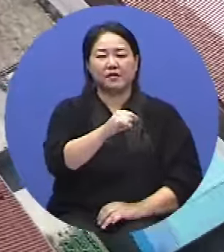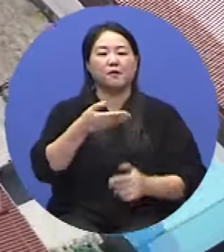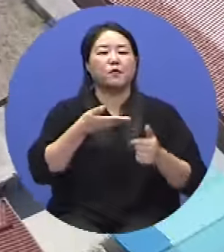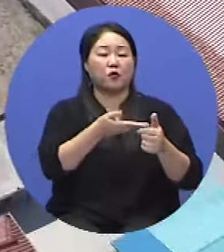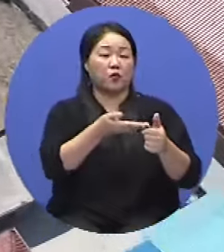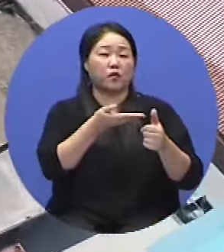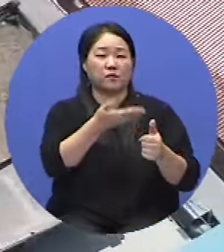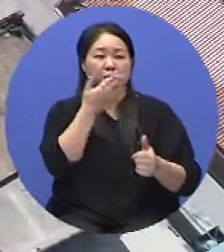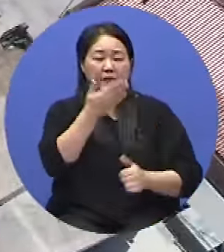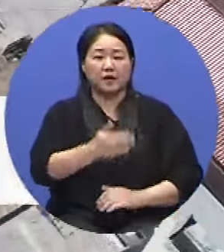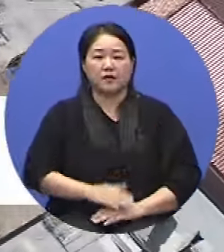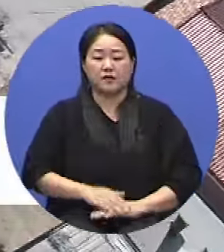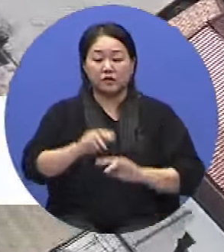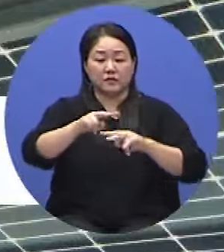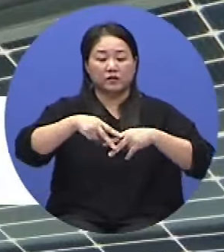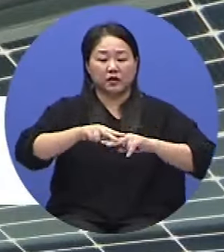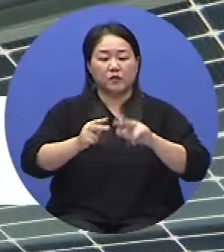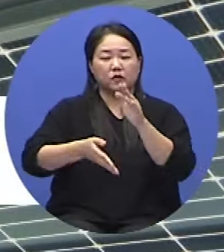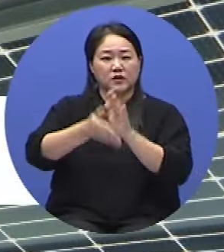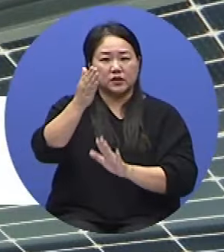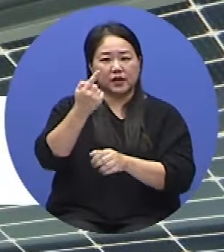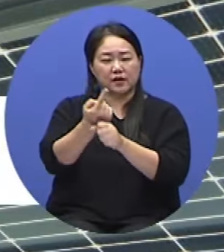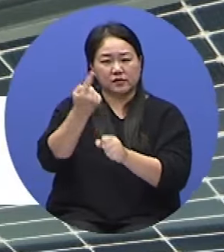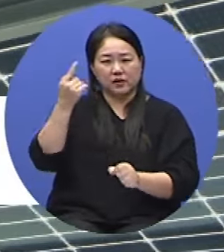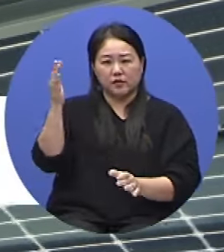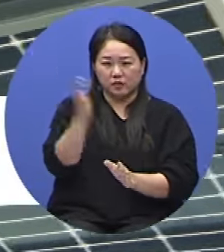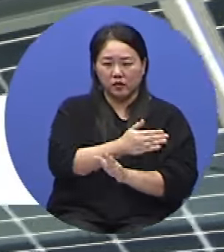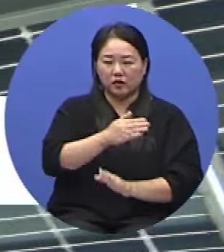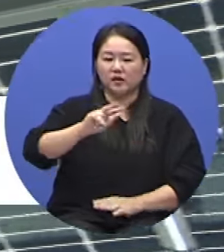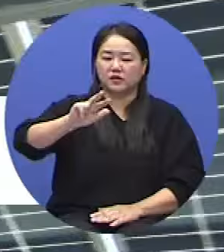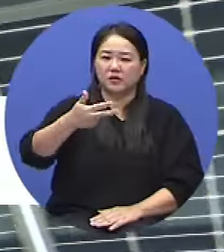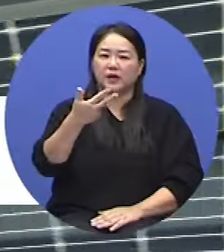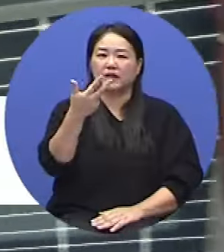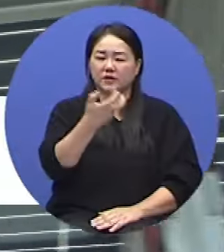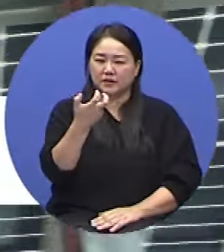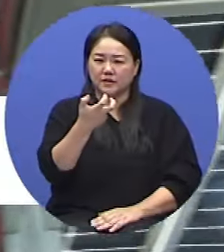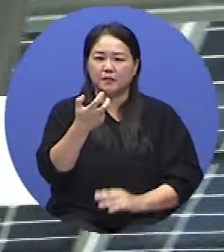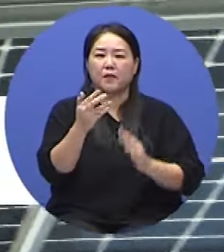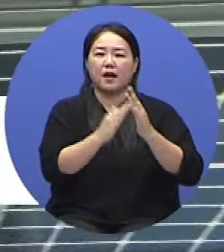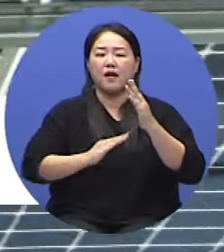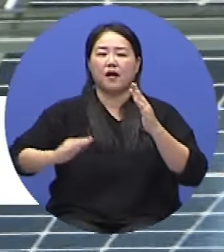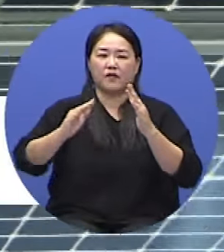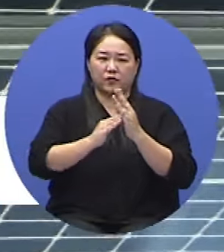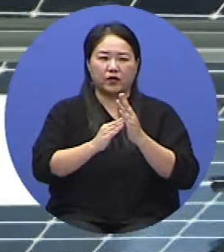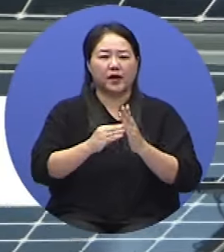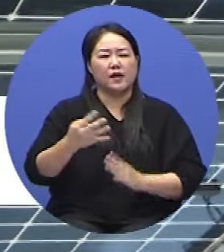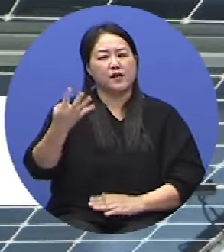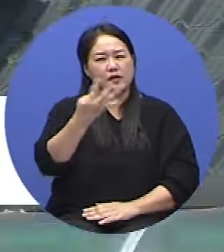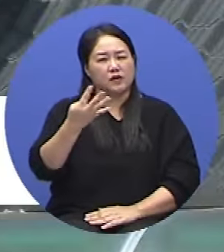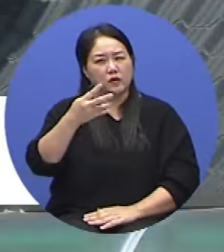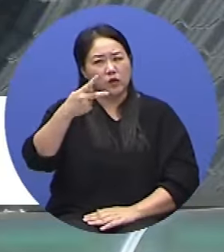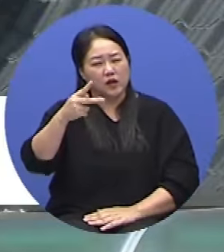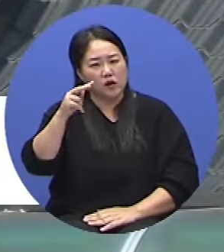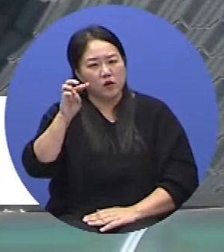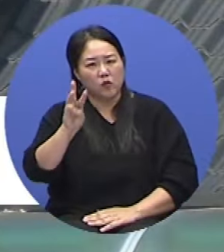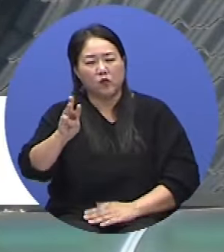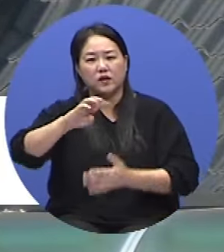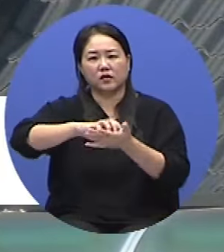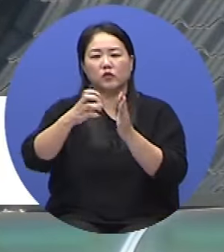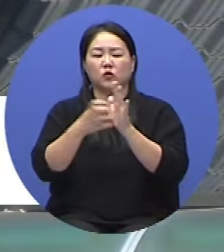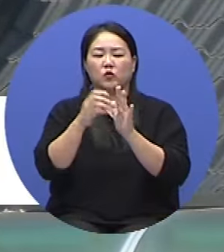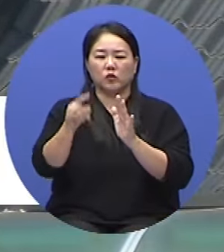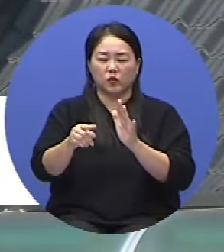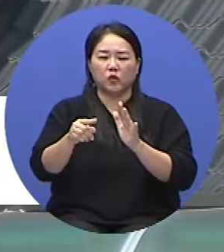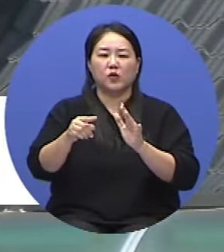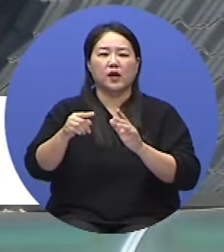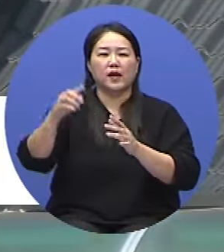남원시가 지난해부터 770여 가구에 4,000kW 규모의 신재생 에너지 설비를 구축했습니다. 남원시는